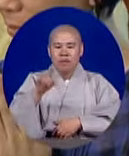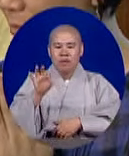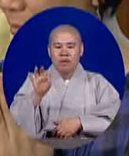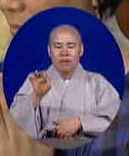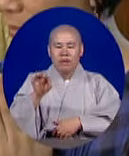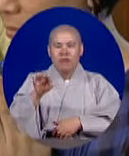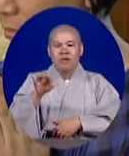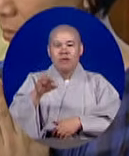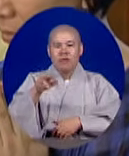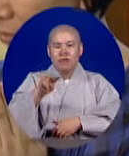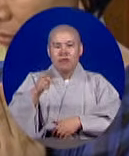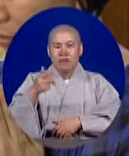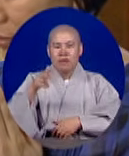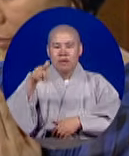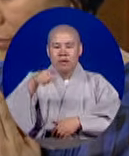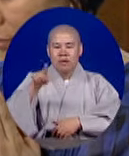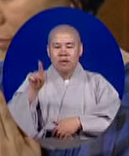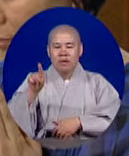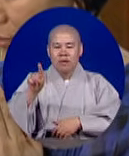청산